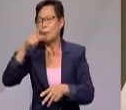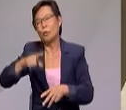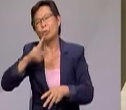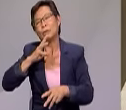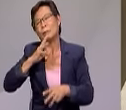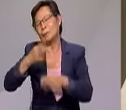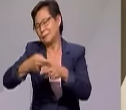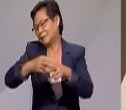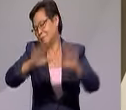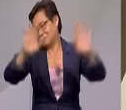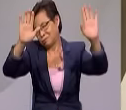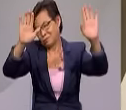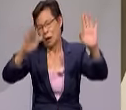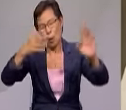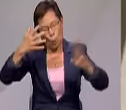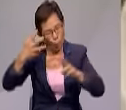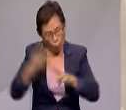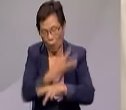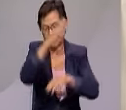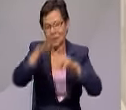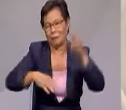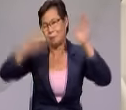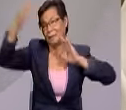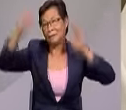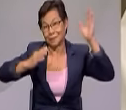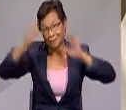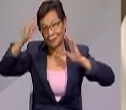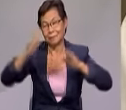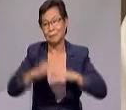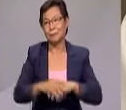jauh lagi teruk. Tetapi